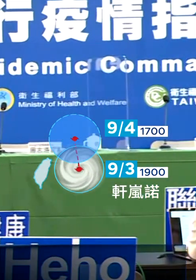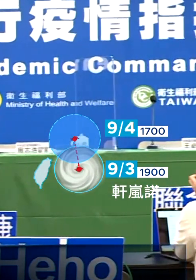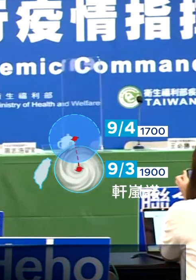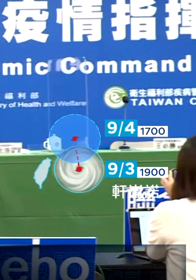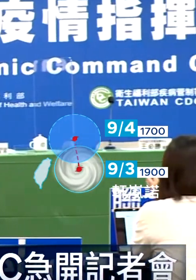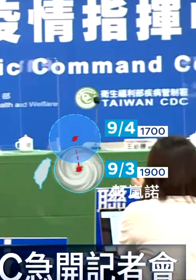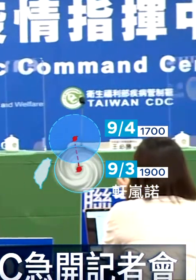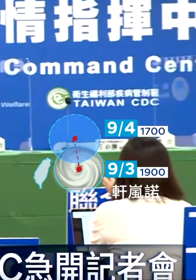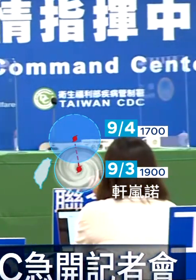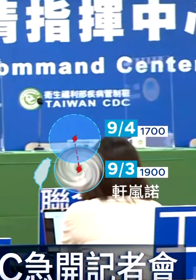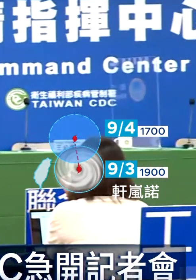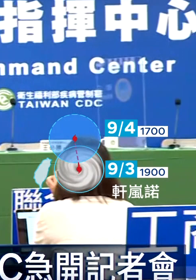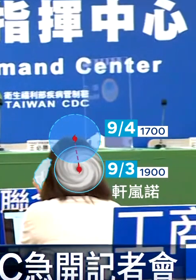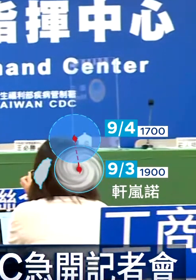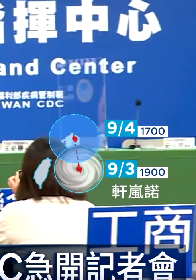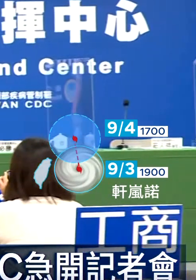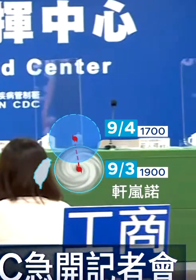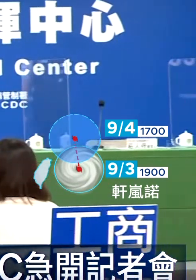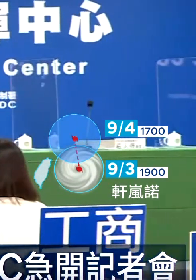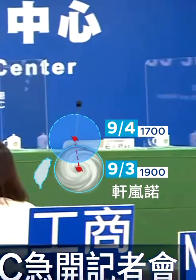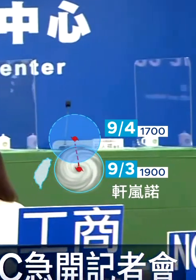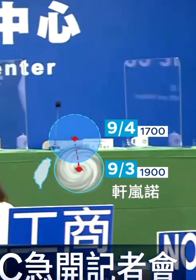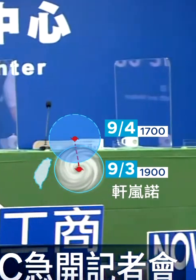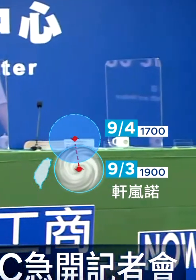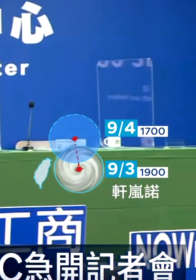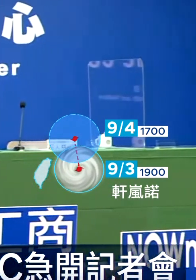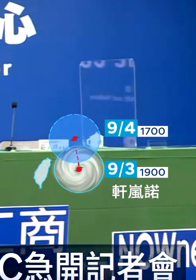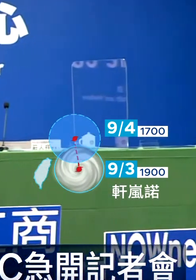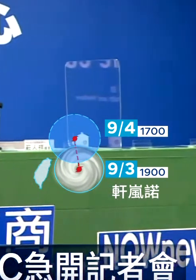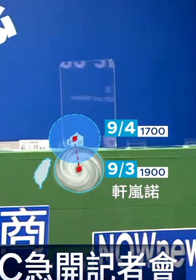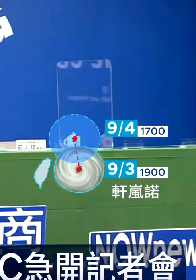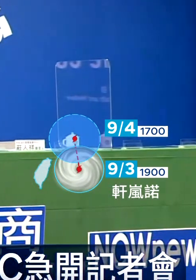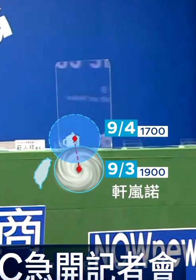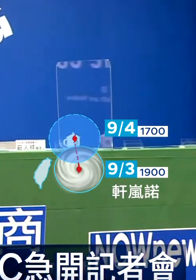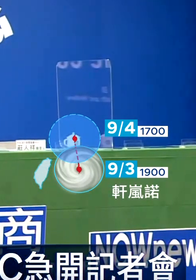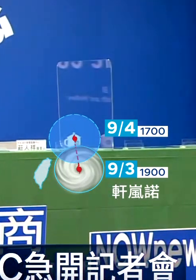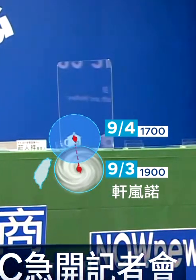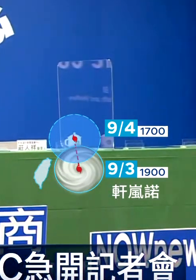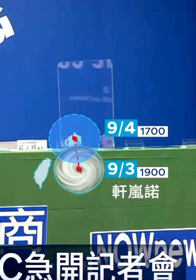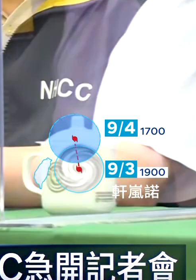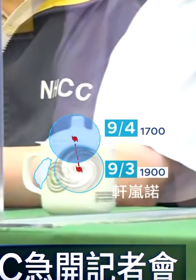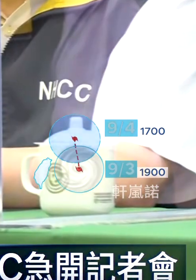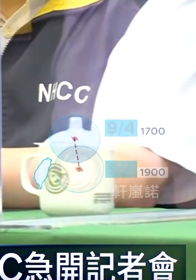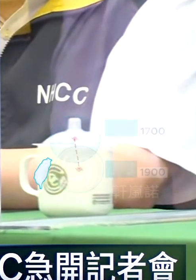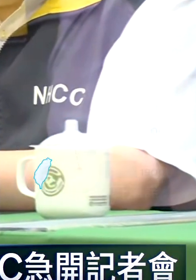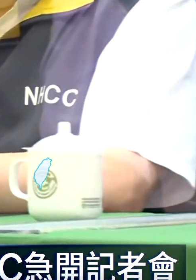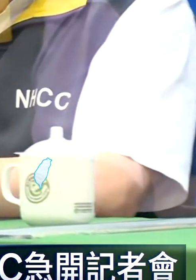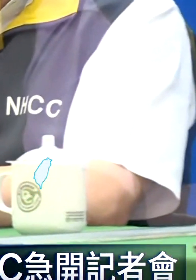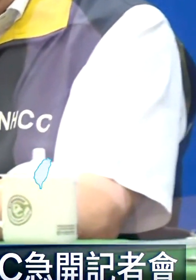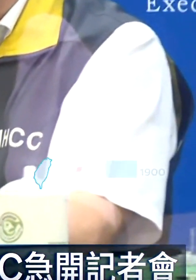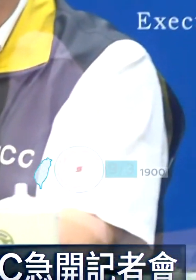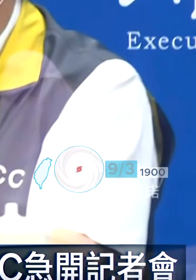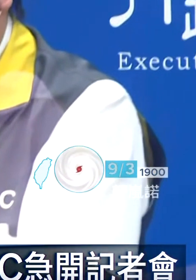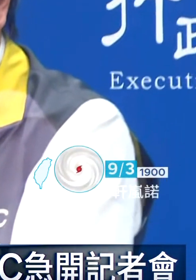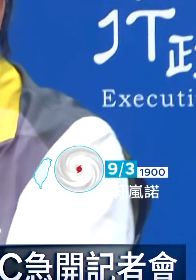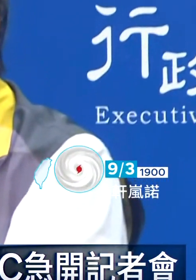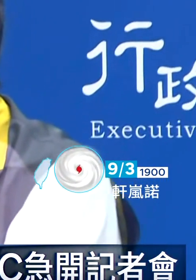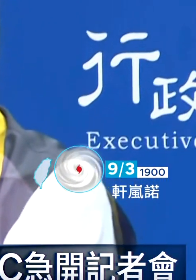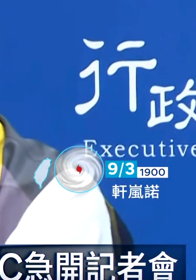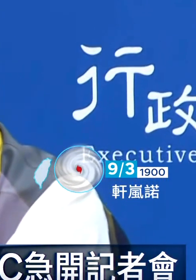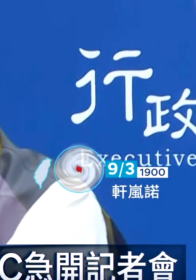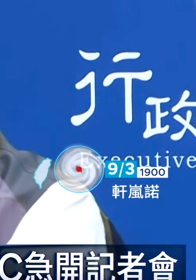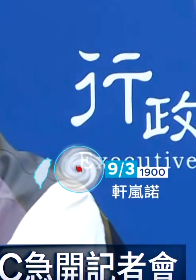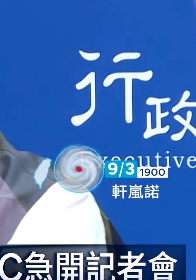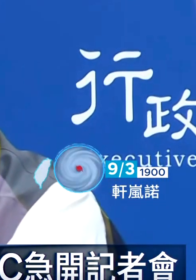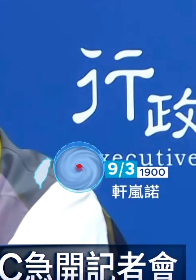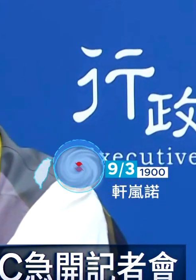久没在周末召开记者会的疾管署，为了次世代疫苗采购，紧急在轩岚诺台风逼近这一天开记者会，为的就是中广